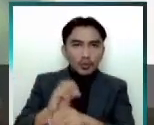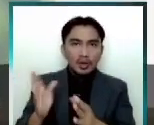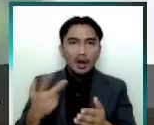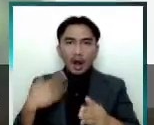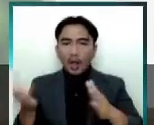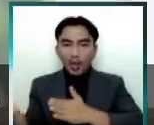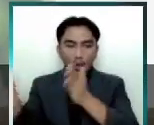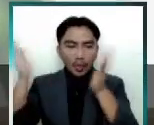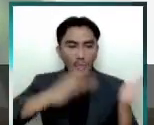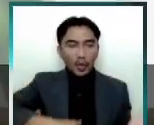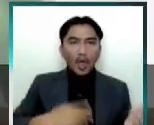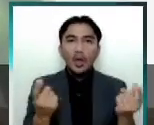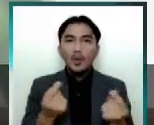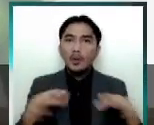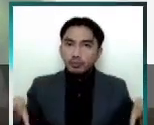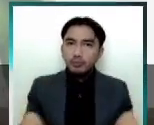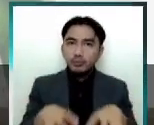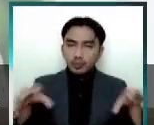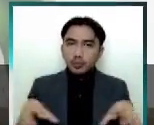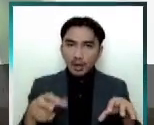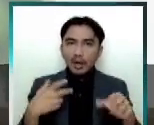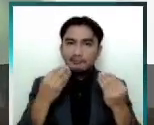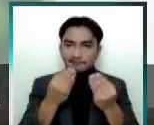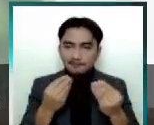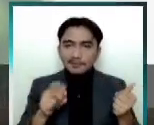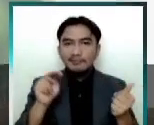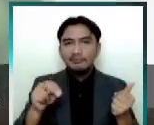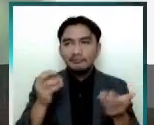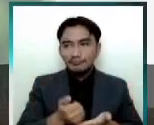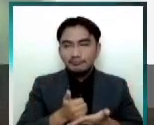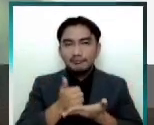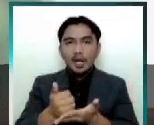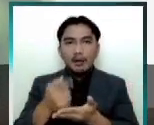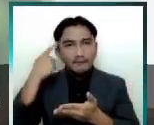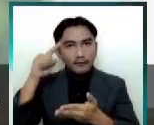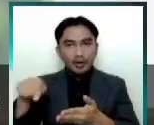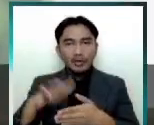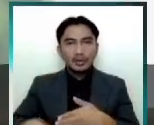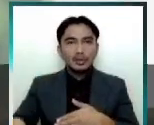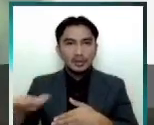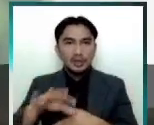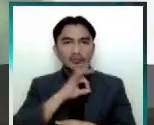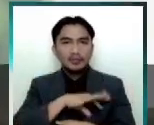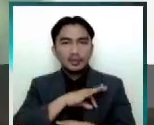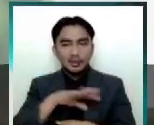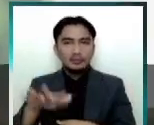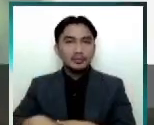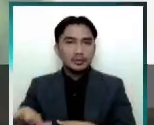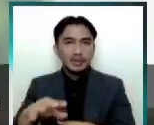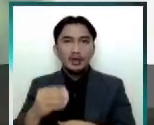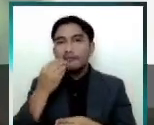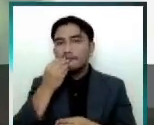nagsisikap upang tugunan ang ating mga pangangailangan para sa seguridad ng supply ng pagkain.